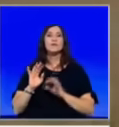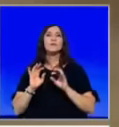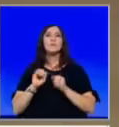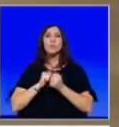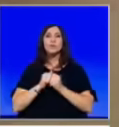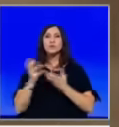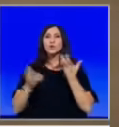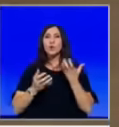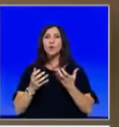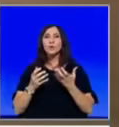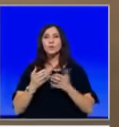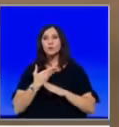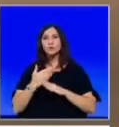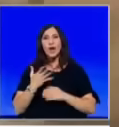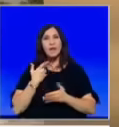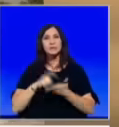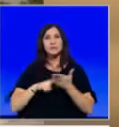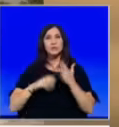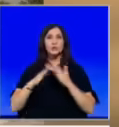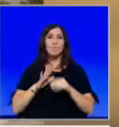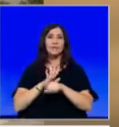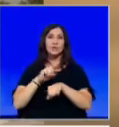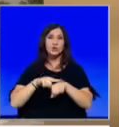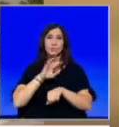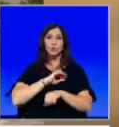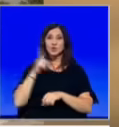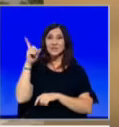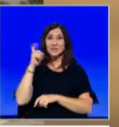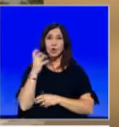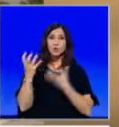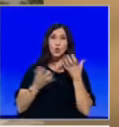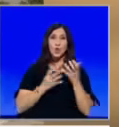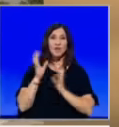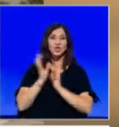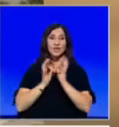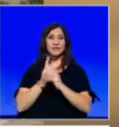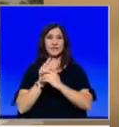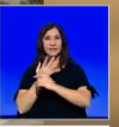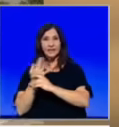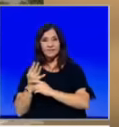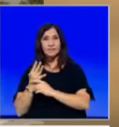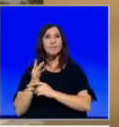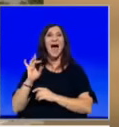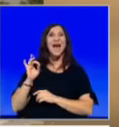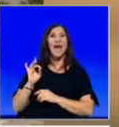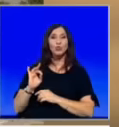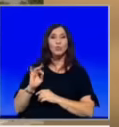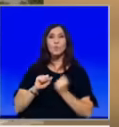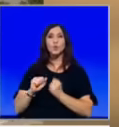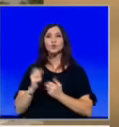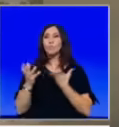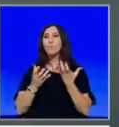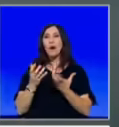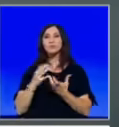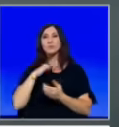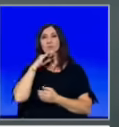В 15 часа е получен сигнал за горящи треви и храсти край селата Расник и Радуй. По-късно пламъците стигнали и софийското